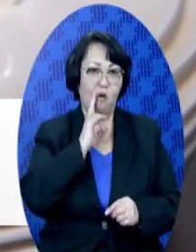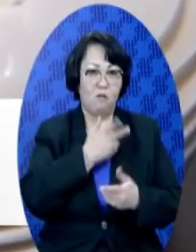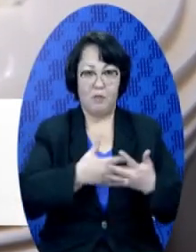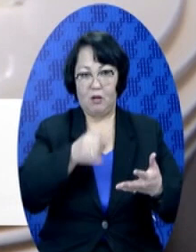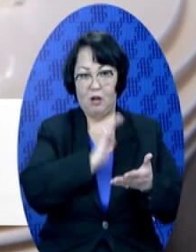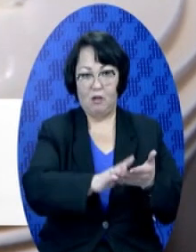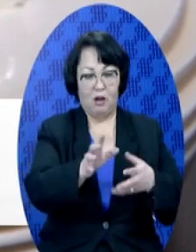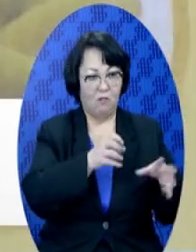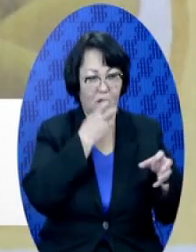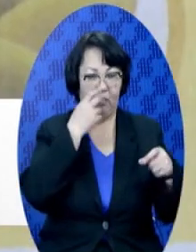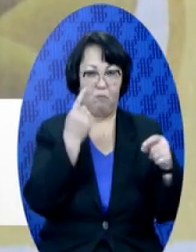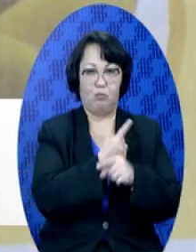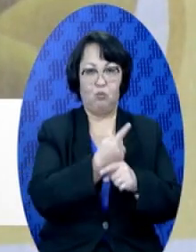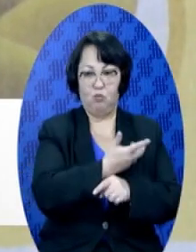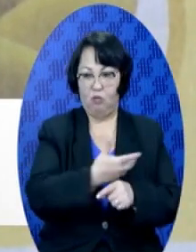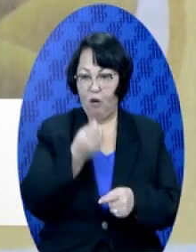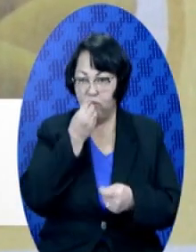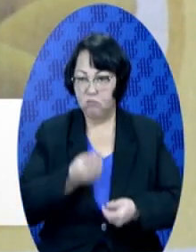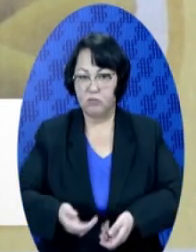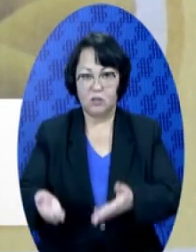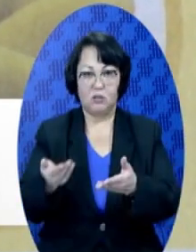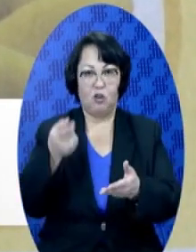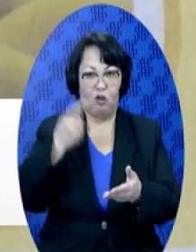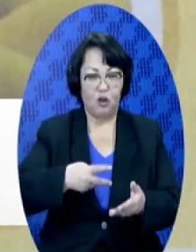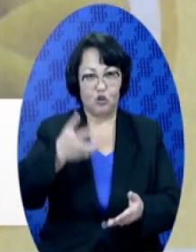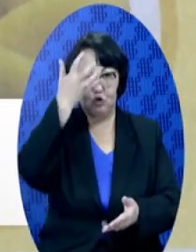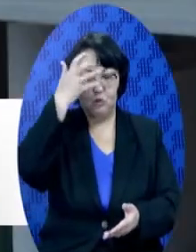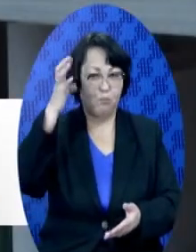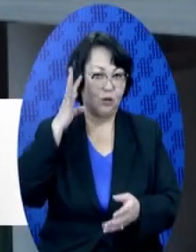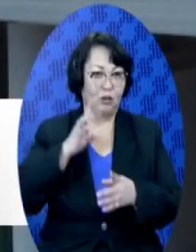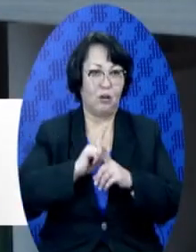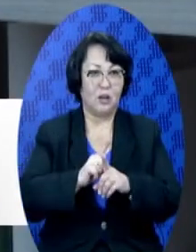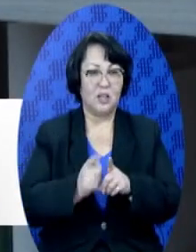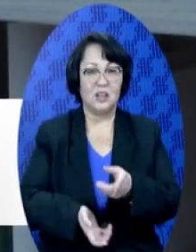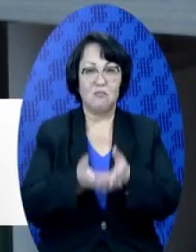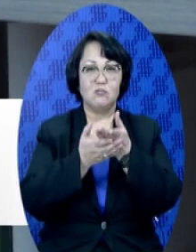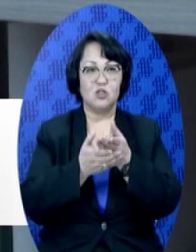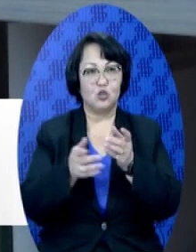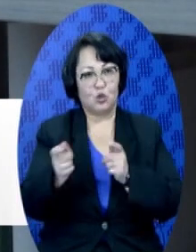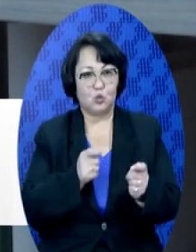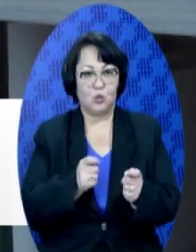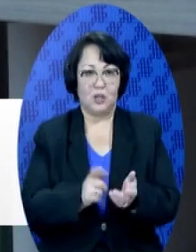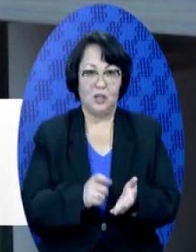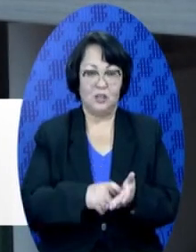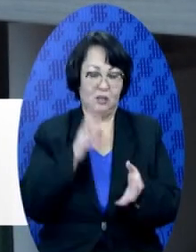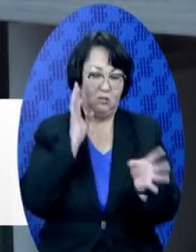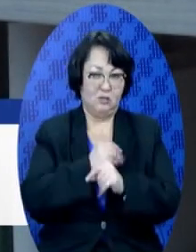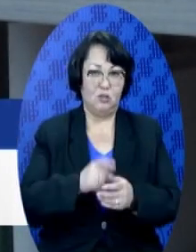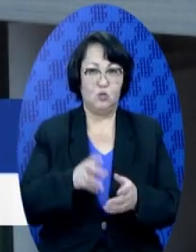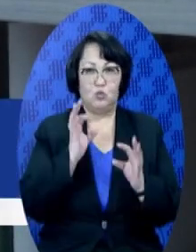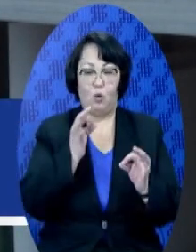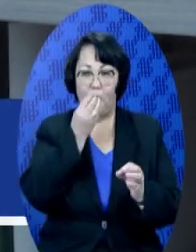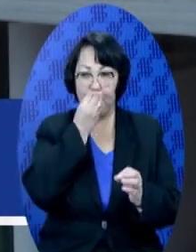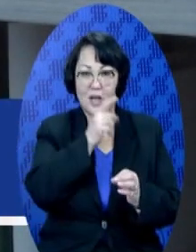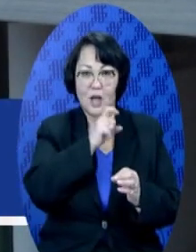эрүүл мэндийн боловсролоос гадна бодлогын төвшөнд өөрчлөлт зөөлч цөөнгүй байгаамаа. Аль болох олон төрлийн эрүүл хүнсний бүтээтгүүний